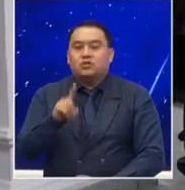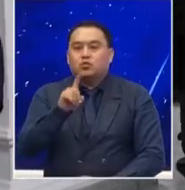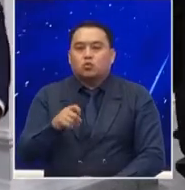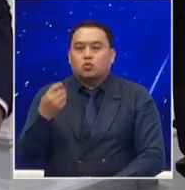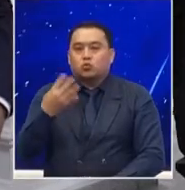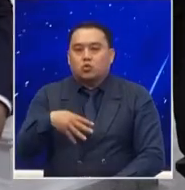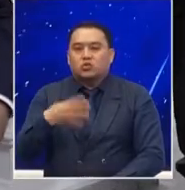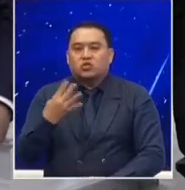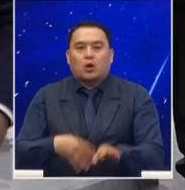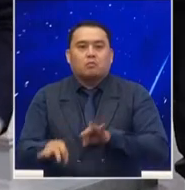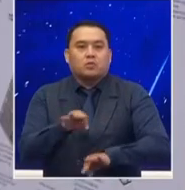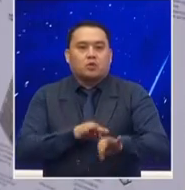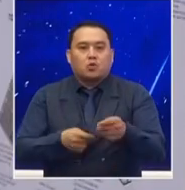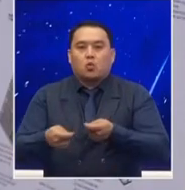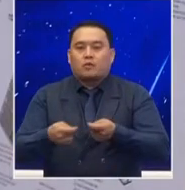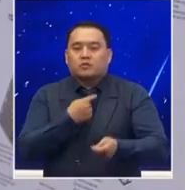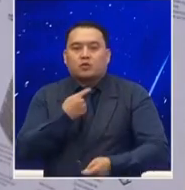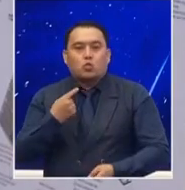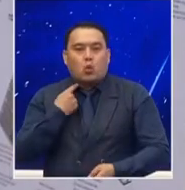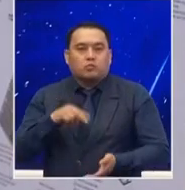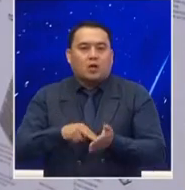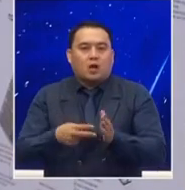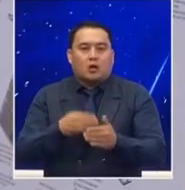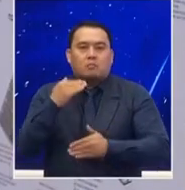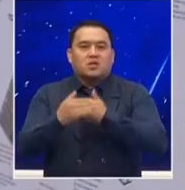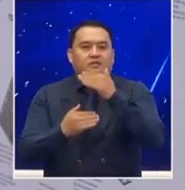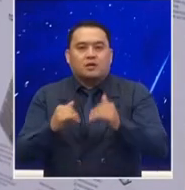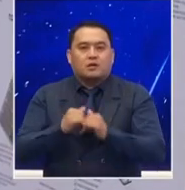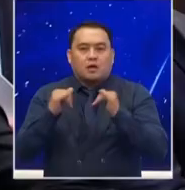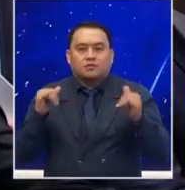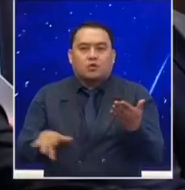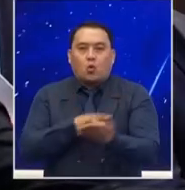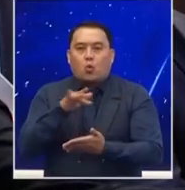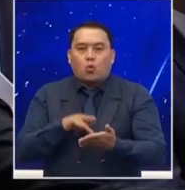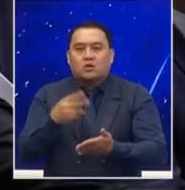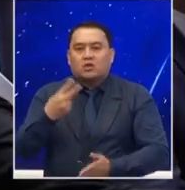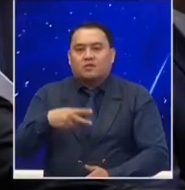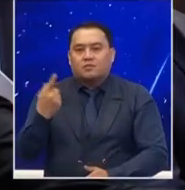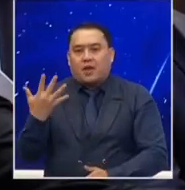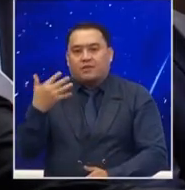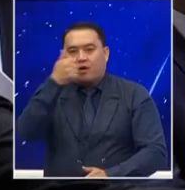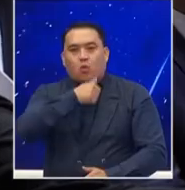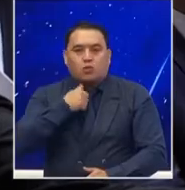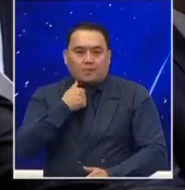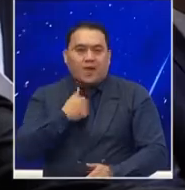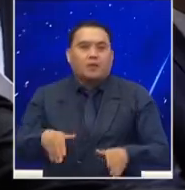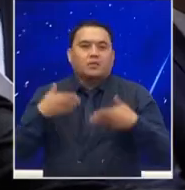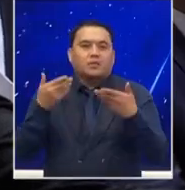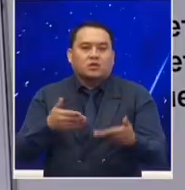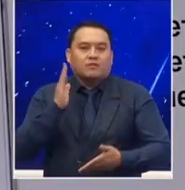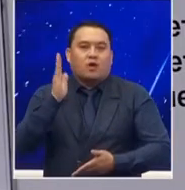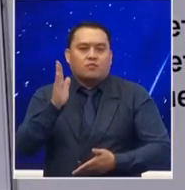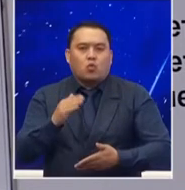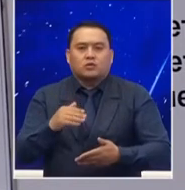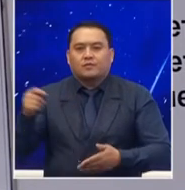144 проекта предусмотрели власти областного центра планом перспективного развития города до 2025 года. Предстающий вниманию